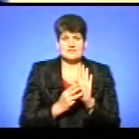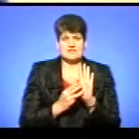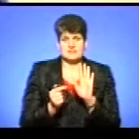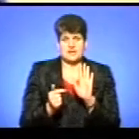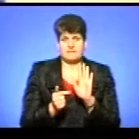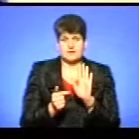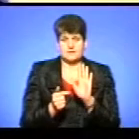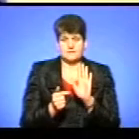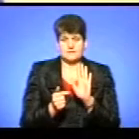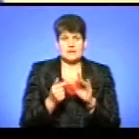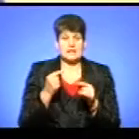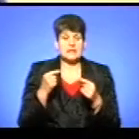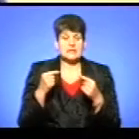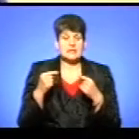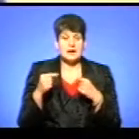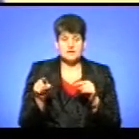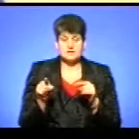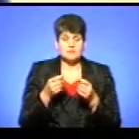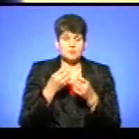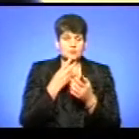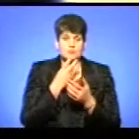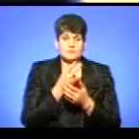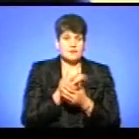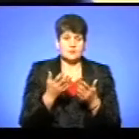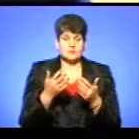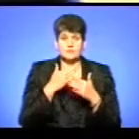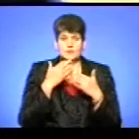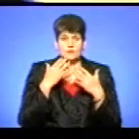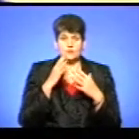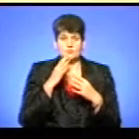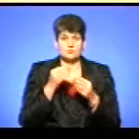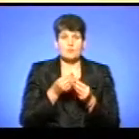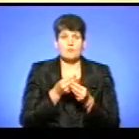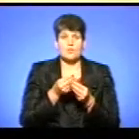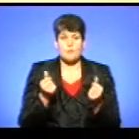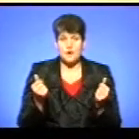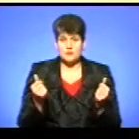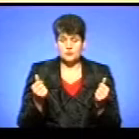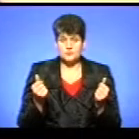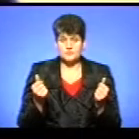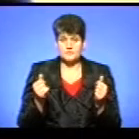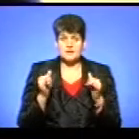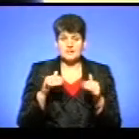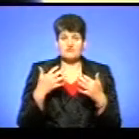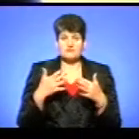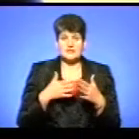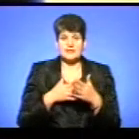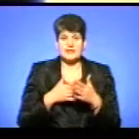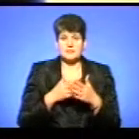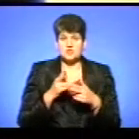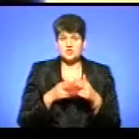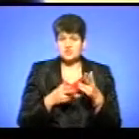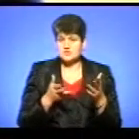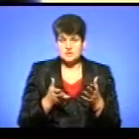гривень. Інакше, просто ви вже бачите, ряд маршрутів пропало, і вже на межі ще